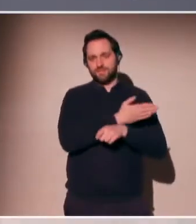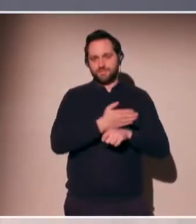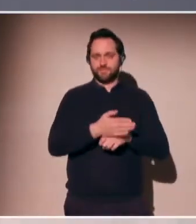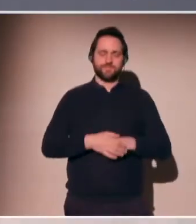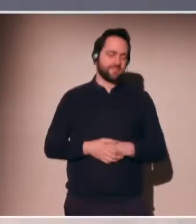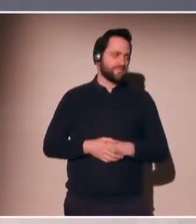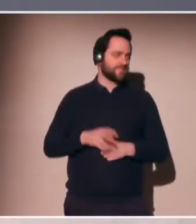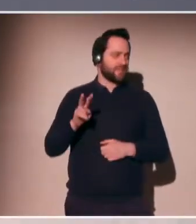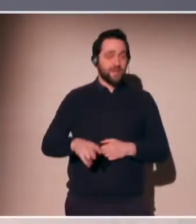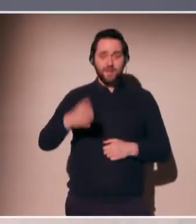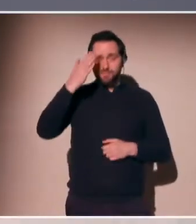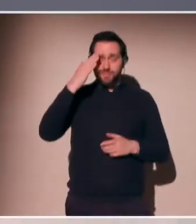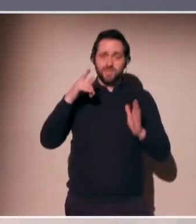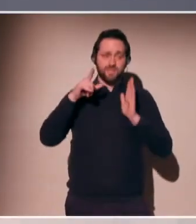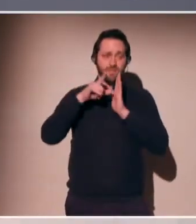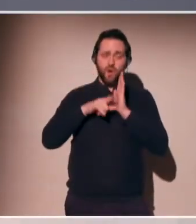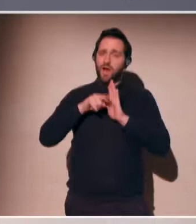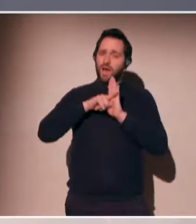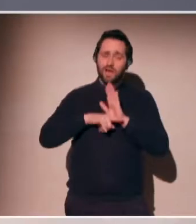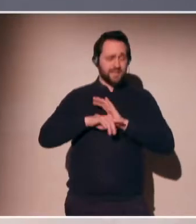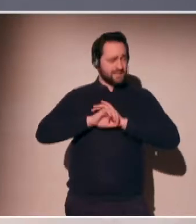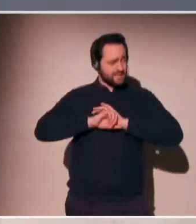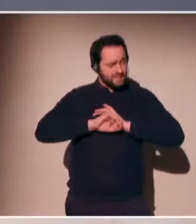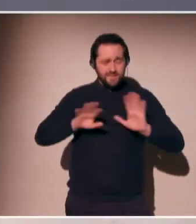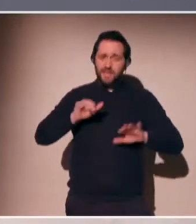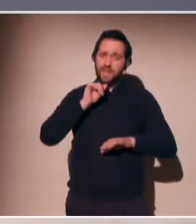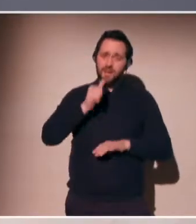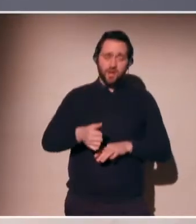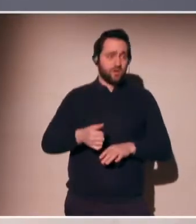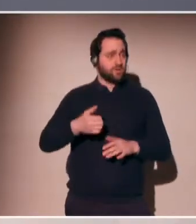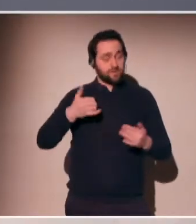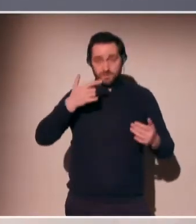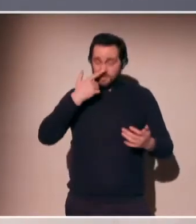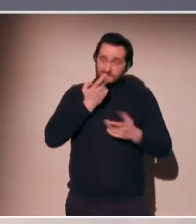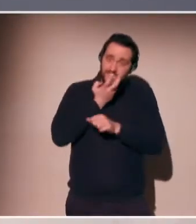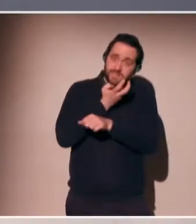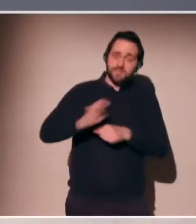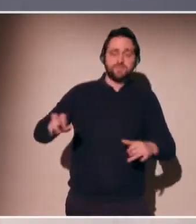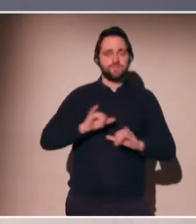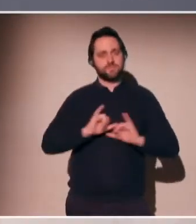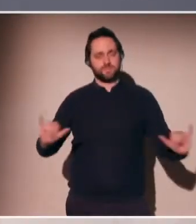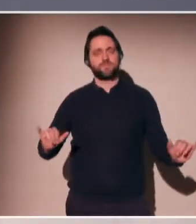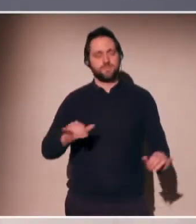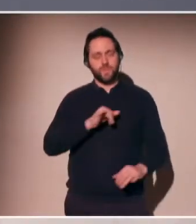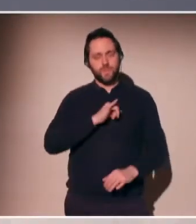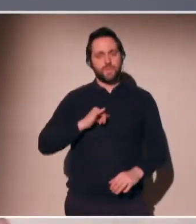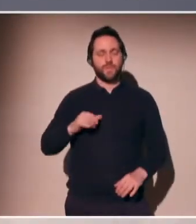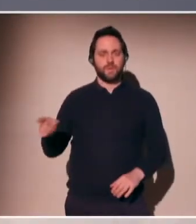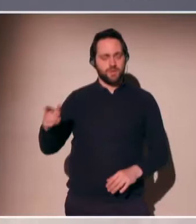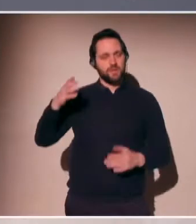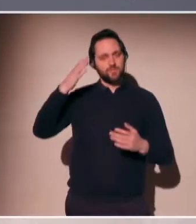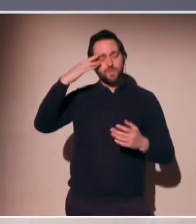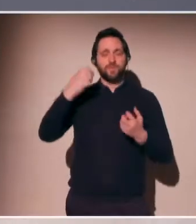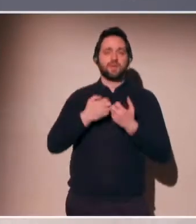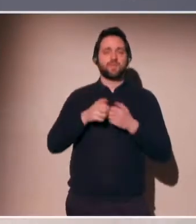évoqués. Le système de soins français, je reprends cet exemple-là, on peut reprendre le système de l'assurance. Je crois qu'aujourd'hui, il ne faut pas être